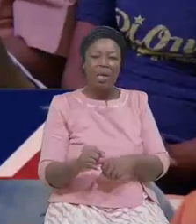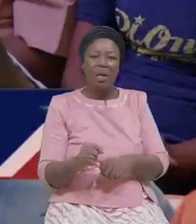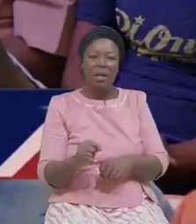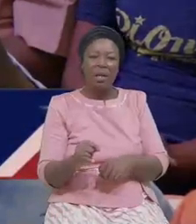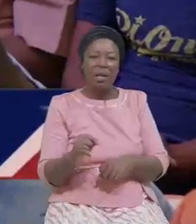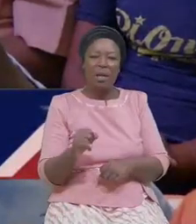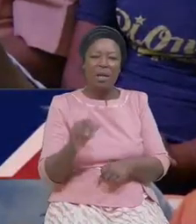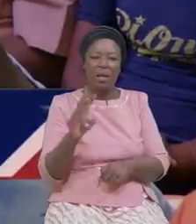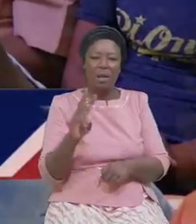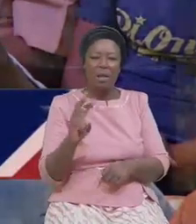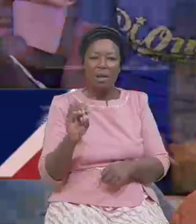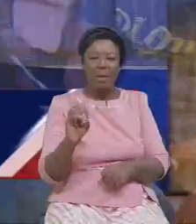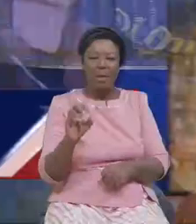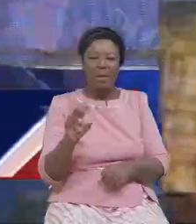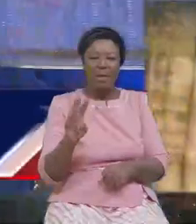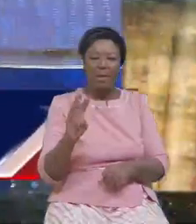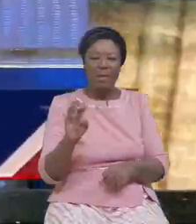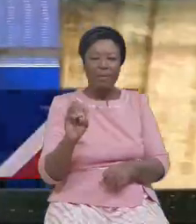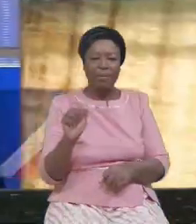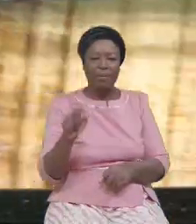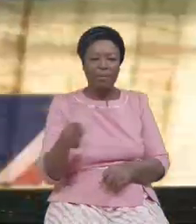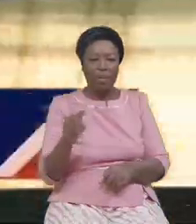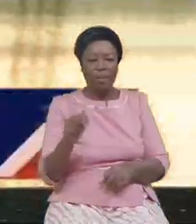contre la mondanité, de la mondanité.